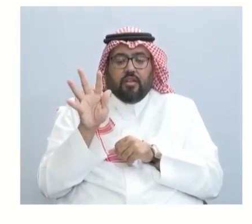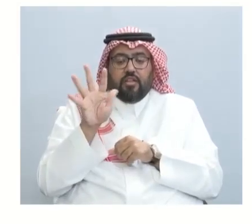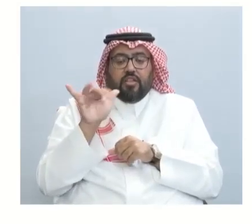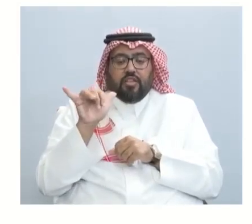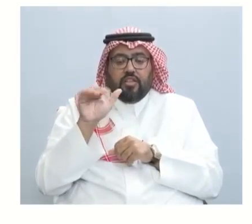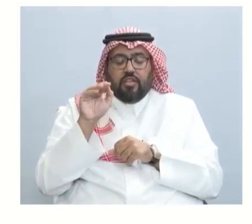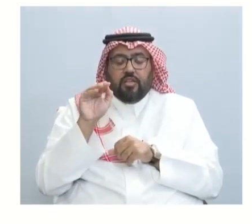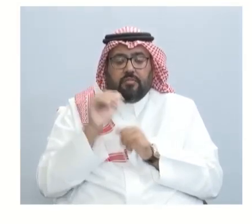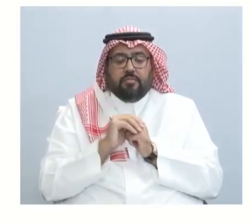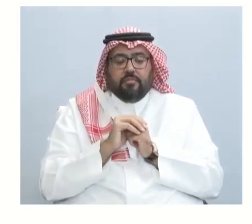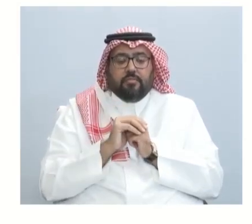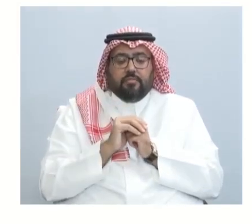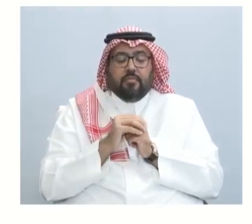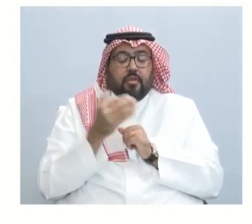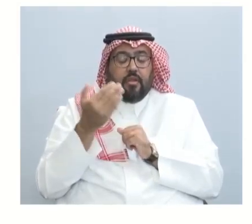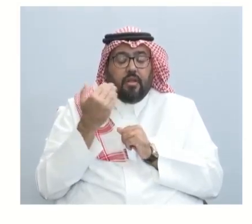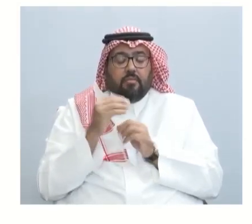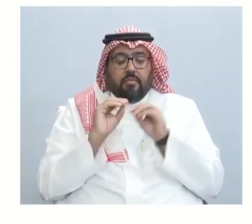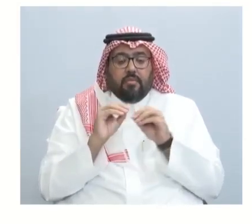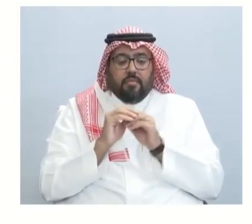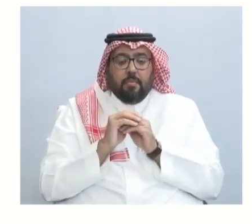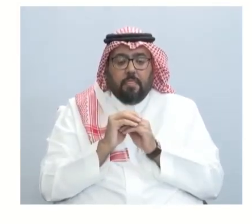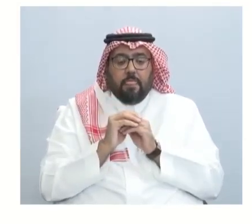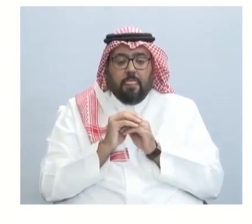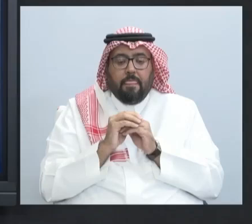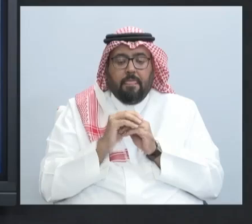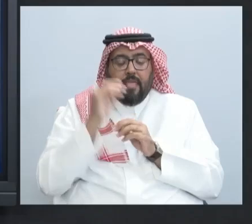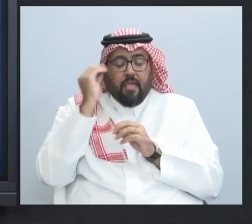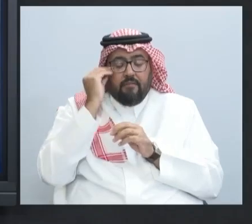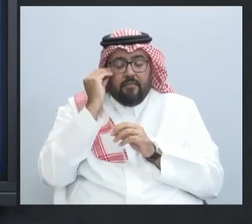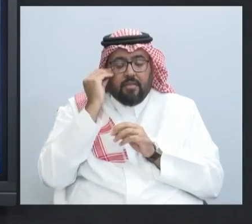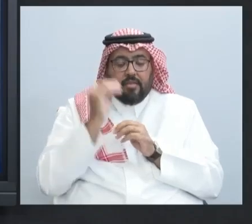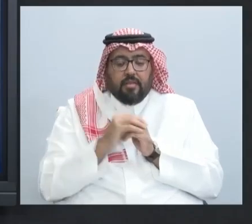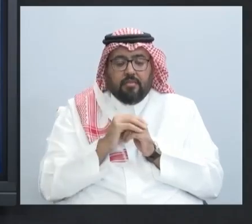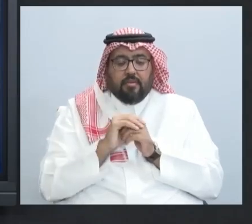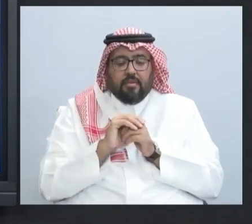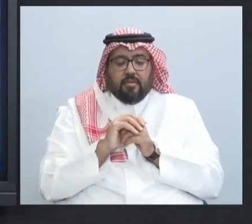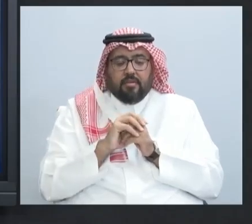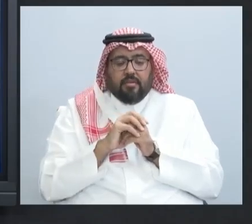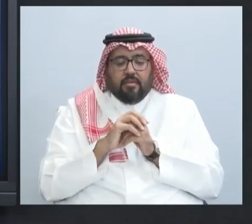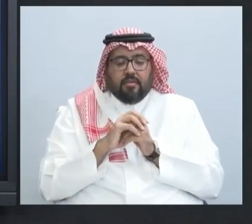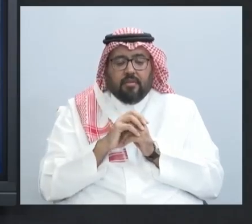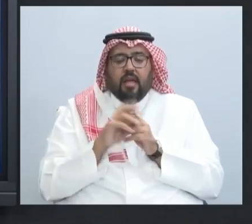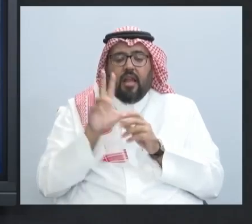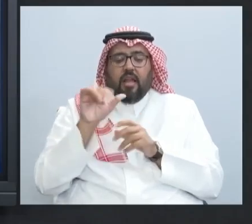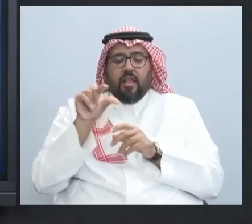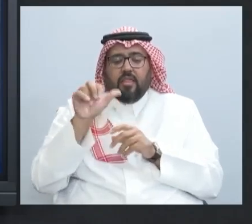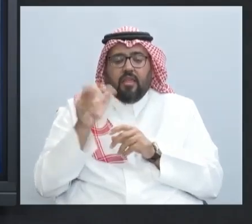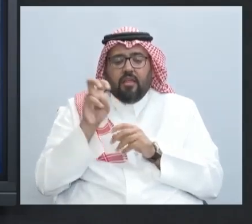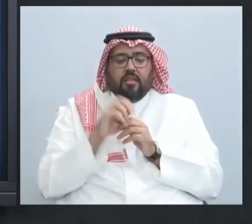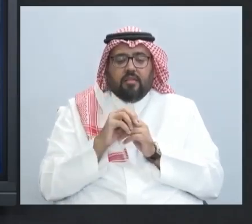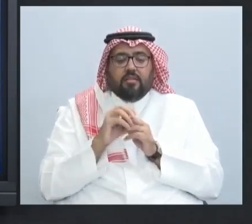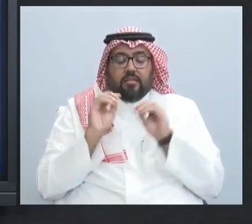ماذا نعني بالترشيح قبل ان نبدا ونتعرف على الترشيح لابد ان نتعرف على الاداه التي